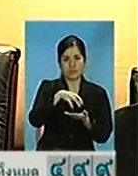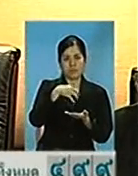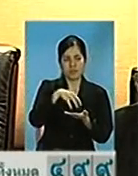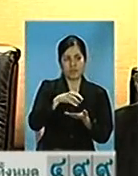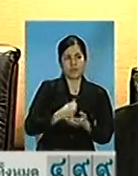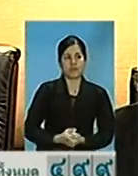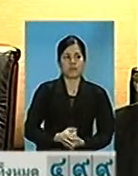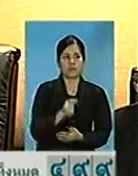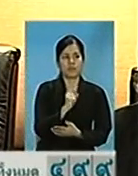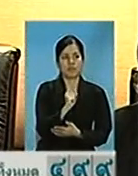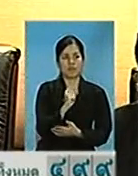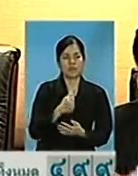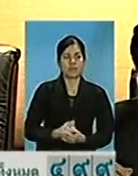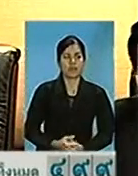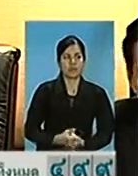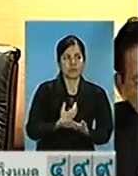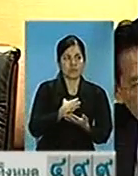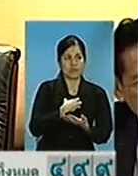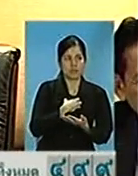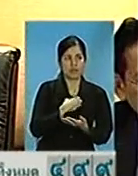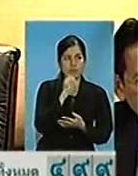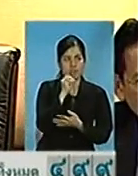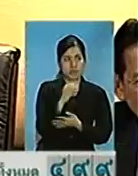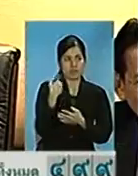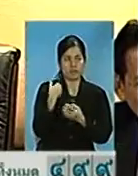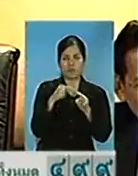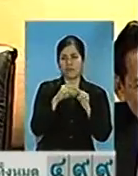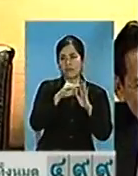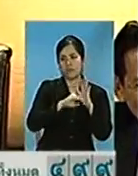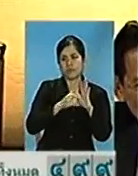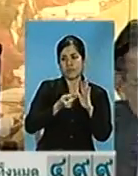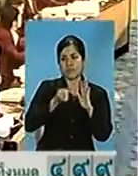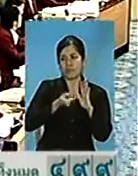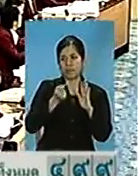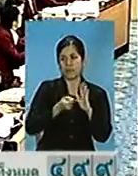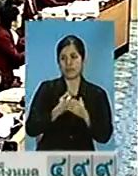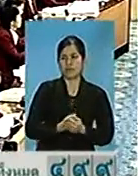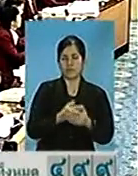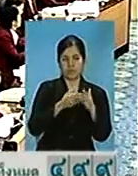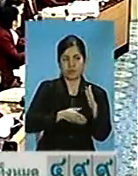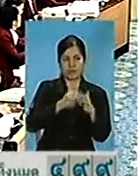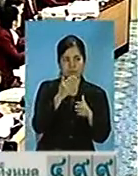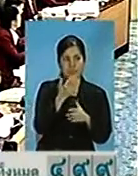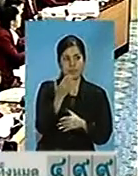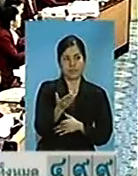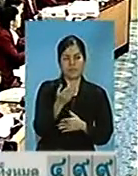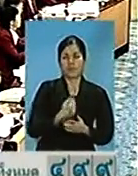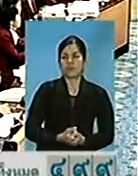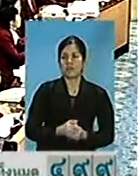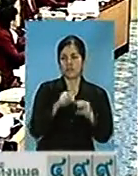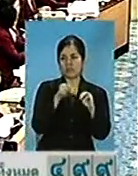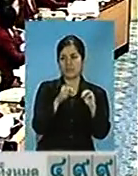ยังไงก็เหมือนเดิมครับขอบคุณครับท่านประธานครับ ผ่านนะครับผมว่าเดี๋ยวไปมาตราอื่นเชิญท่านเลขาธิการต่อมาตรา